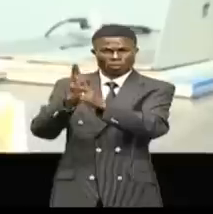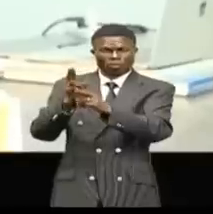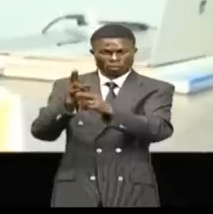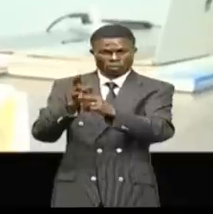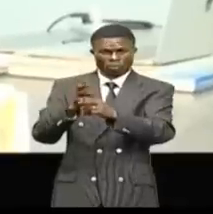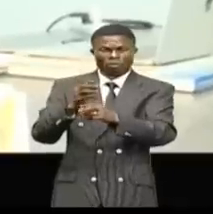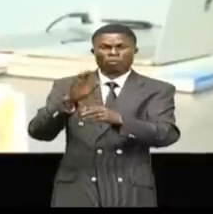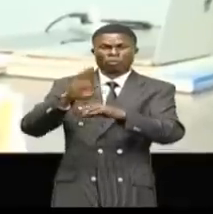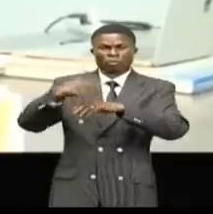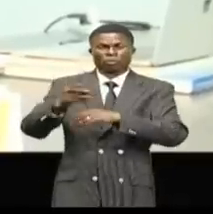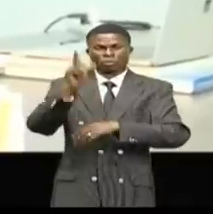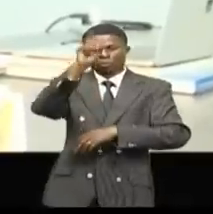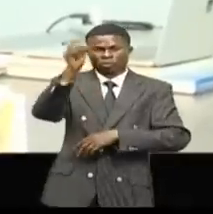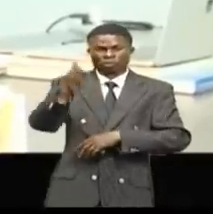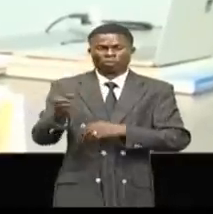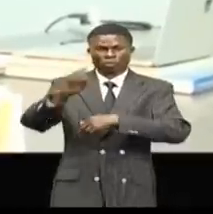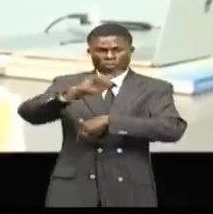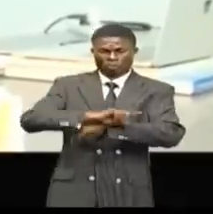déant 30 jours.